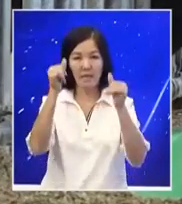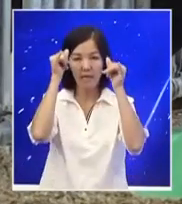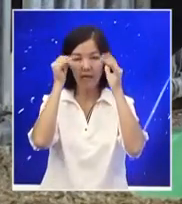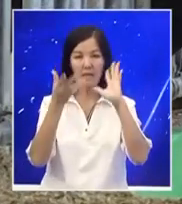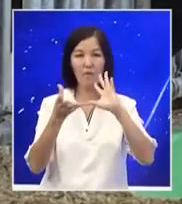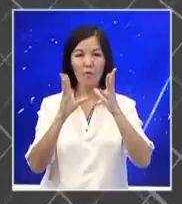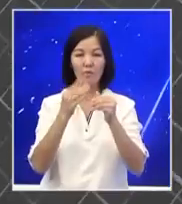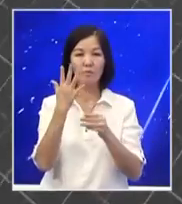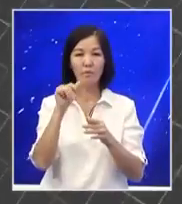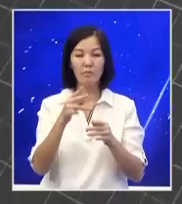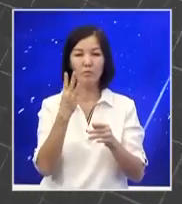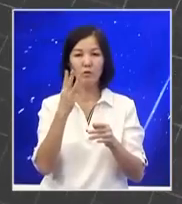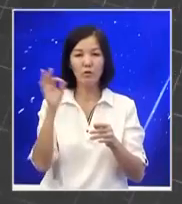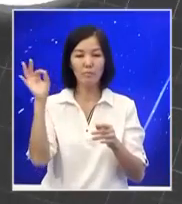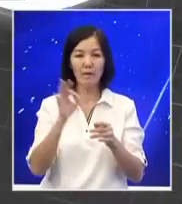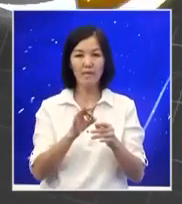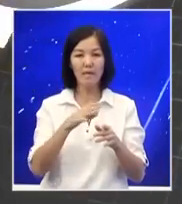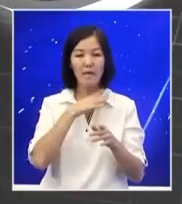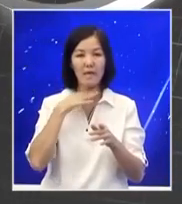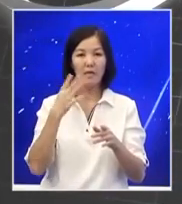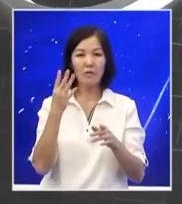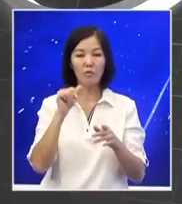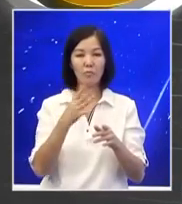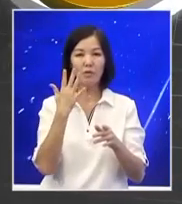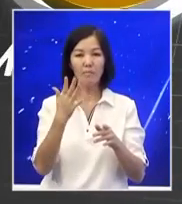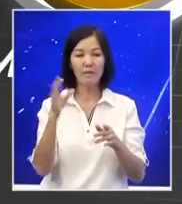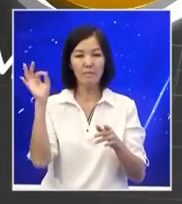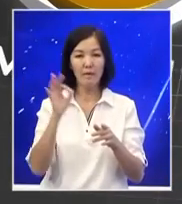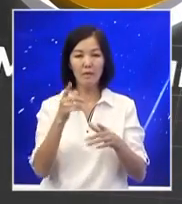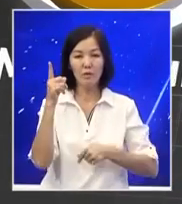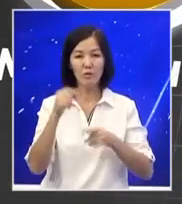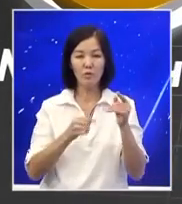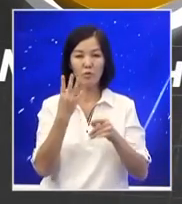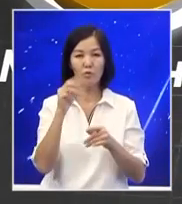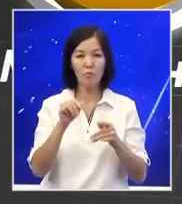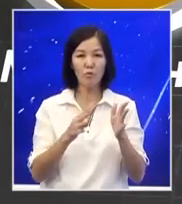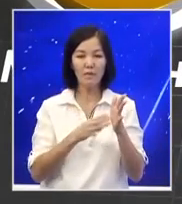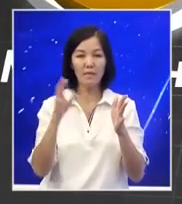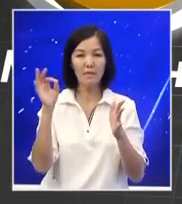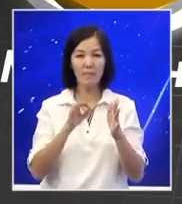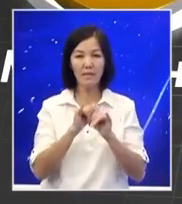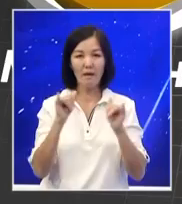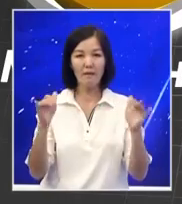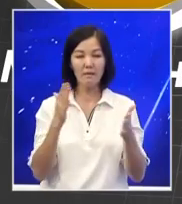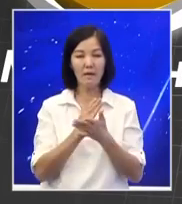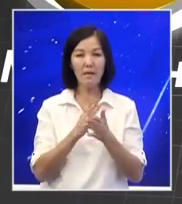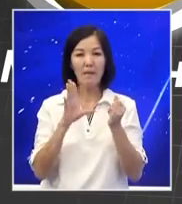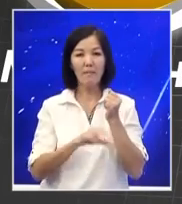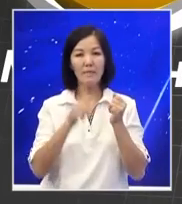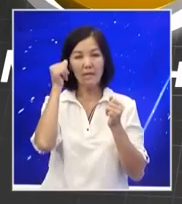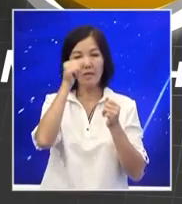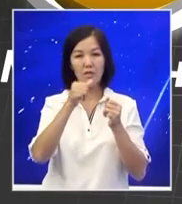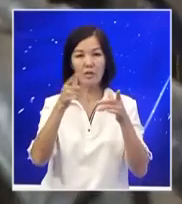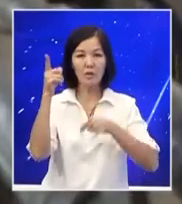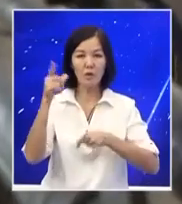саны 5,3%, ет 4,5%, сүт өндіру 4,8% артқан. Соңғы жылдары сауынды